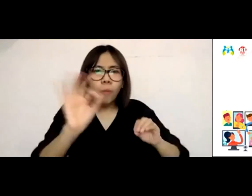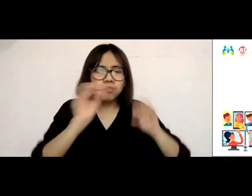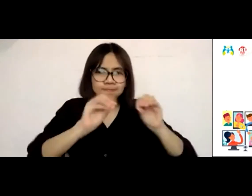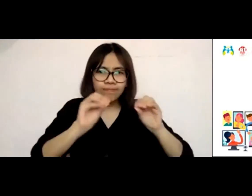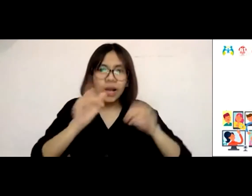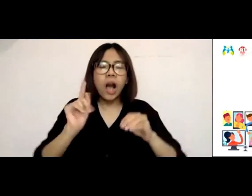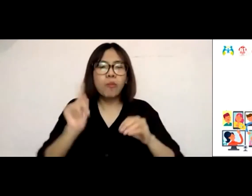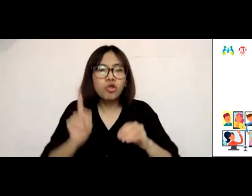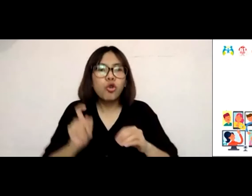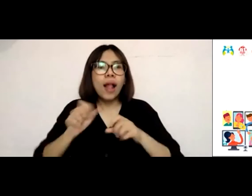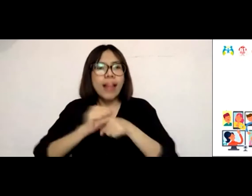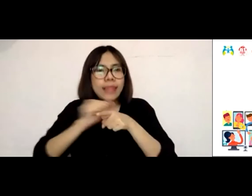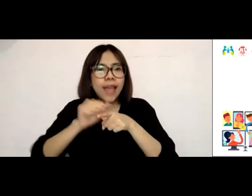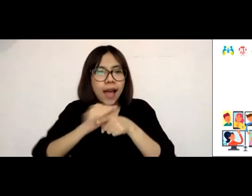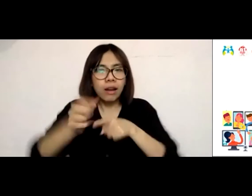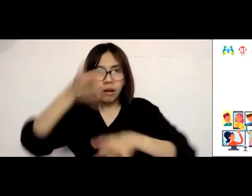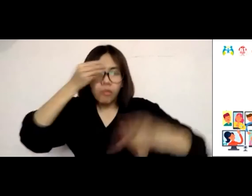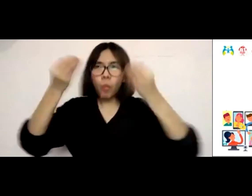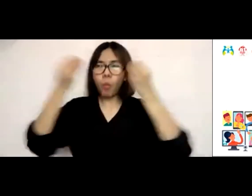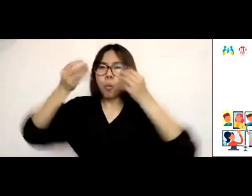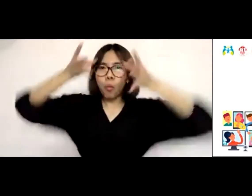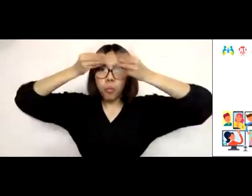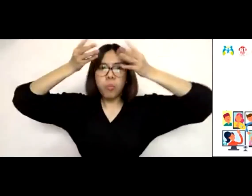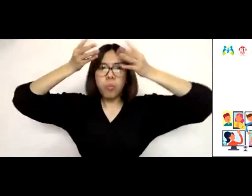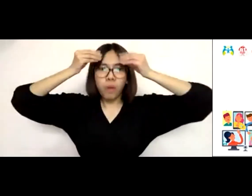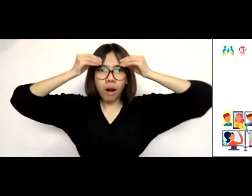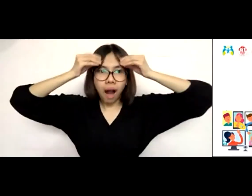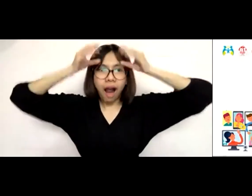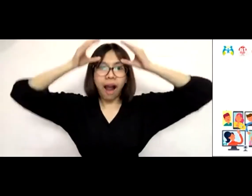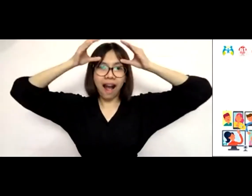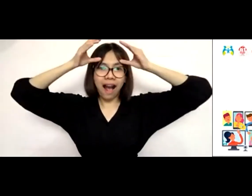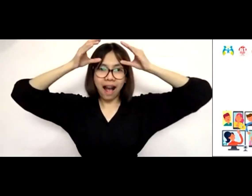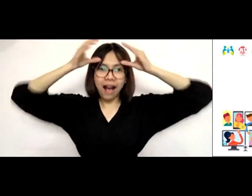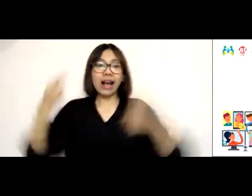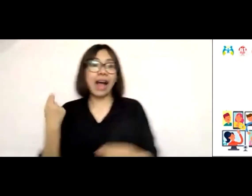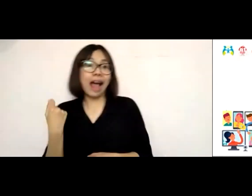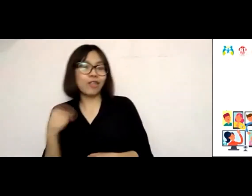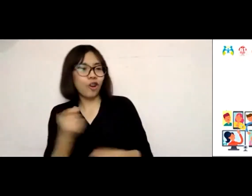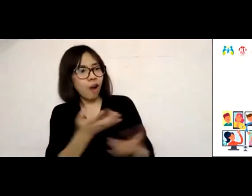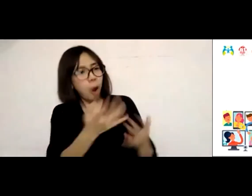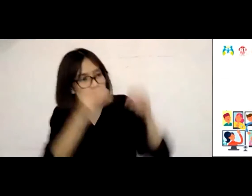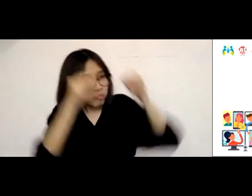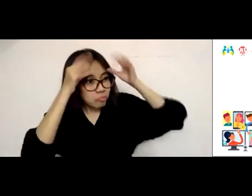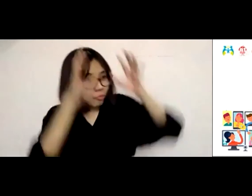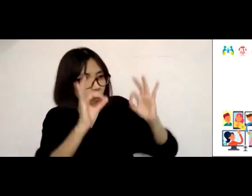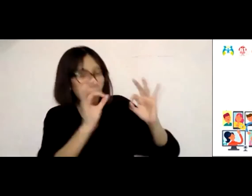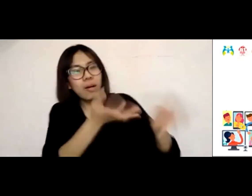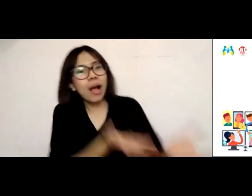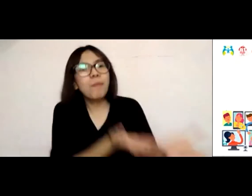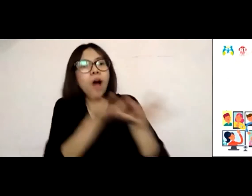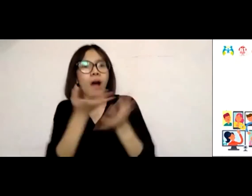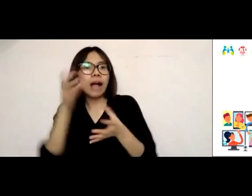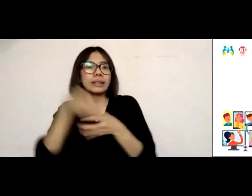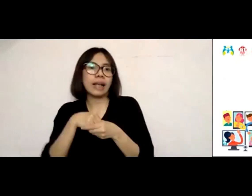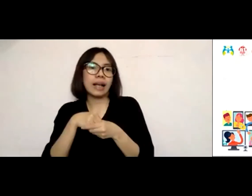sangat dikembangkan kalau mereka punya dan perusahaan pun bisa menyediakan berbagai wadah, bukan cuma magang